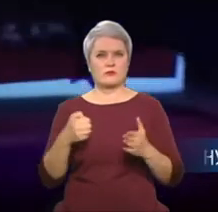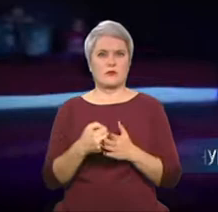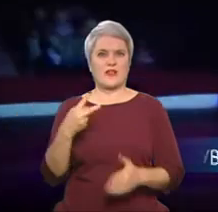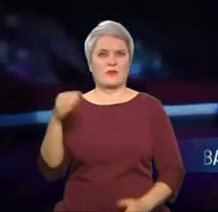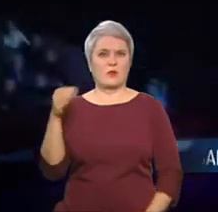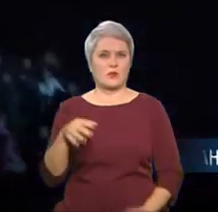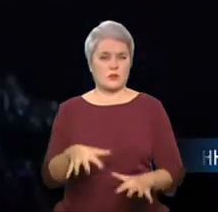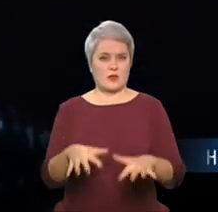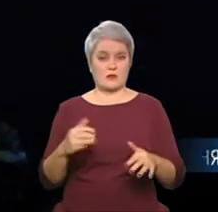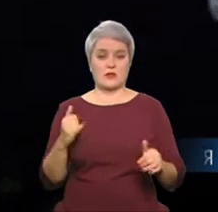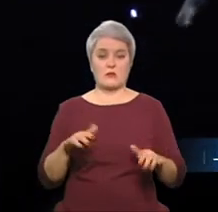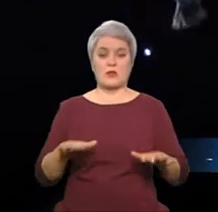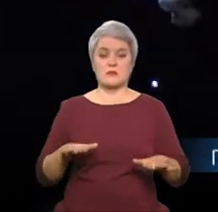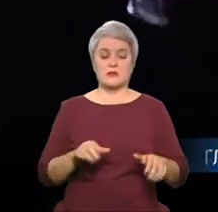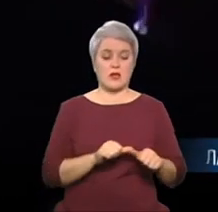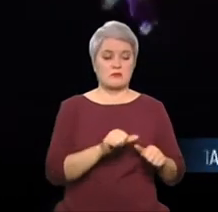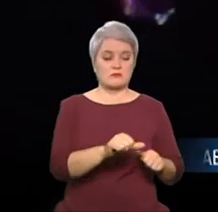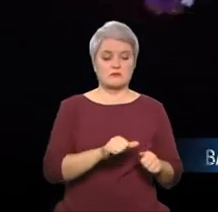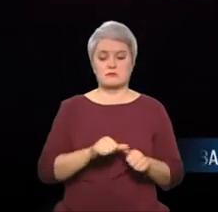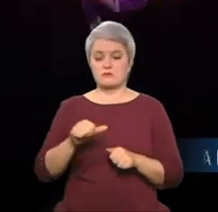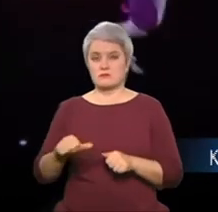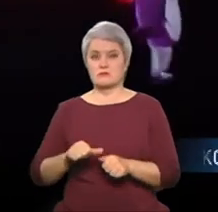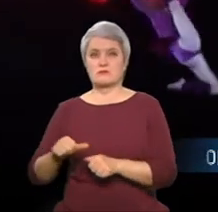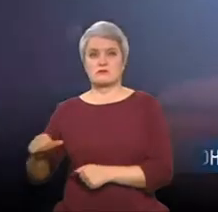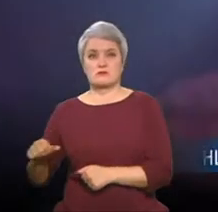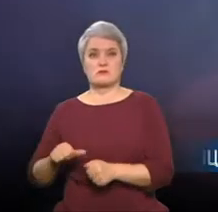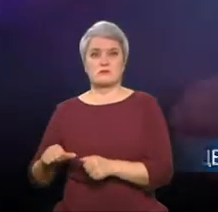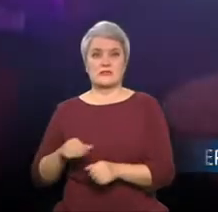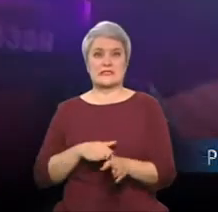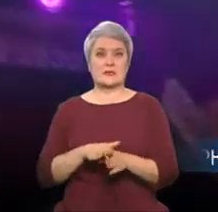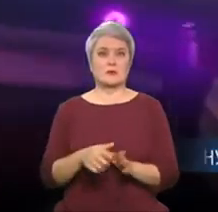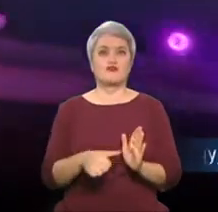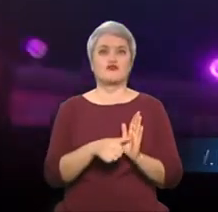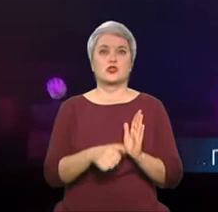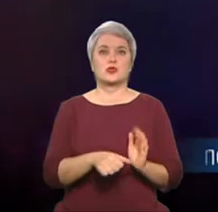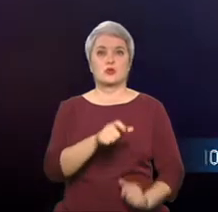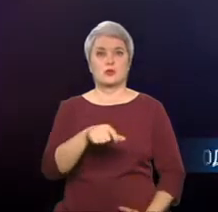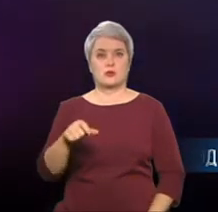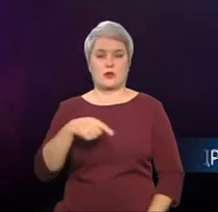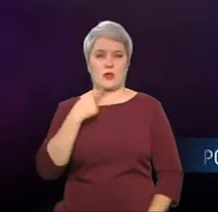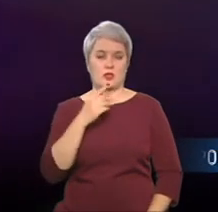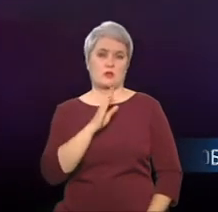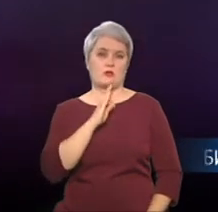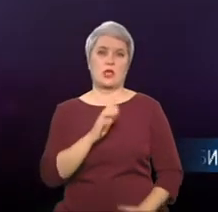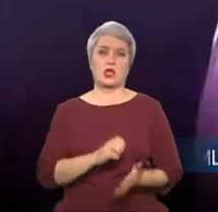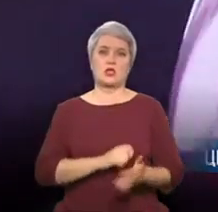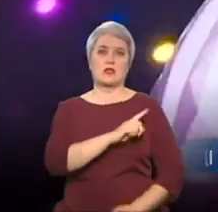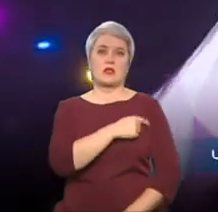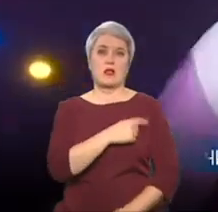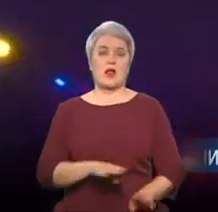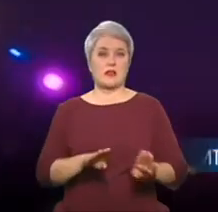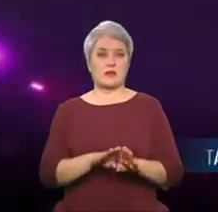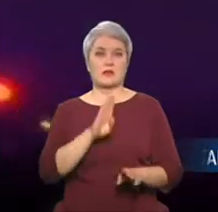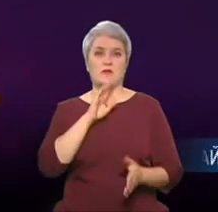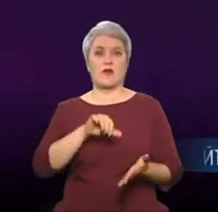місця обгороджені стрічкою, а люди сидять через ряд. Заповненість до 600 людей, говорить Марія. Через карантин вихідного дня вона